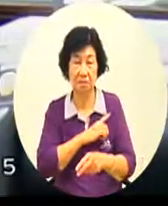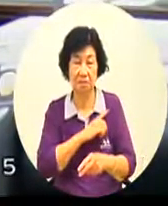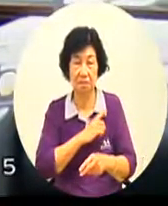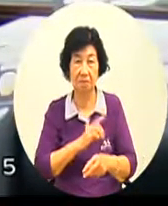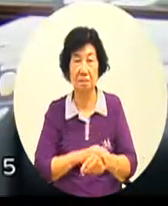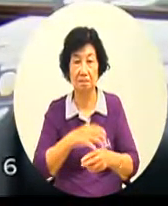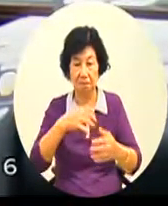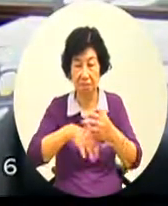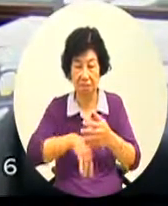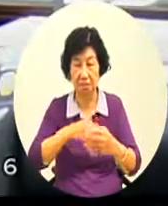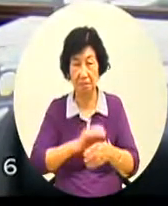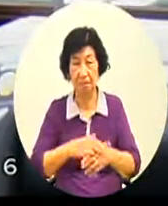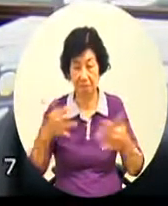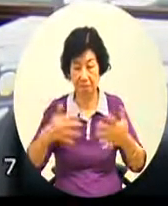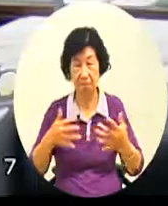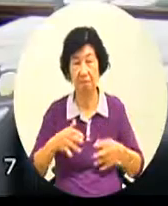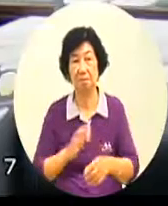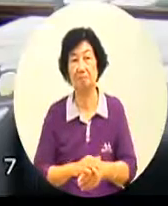啊？